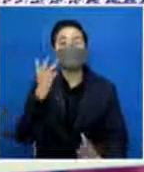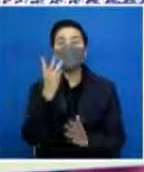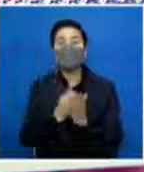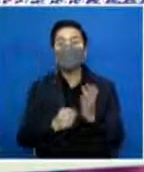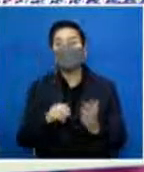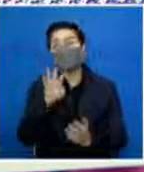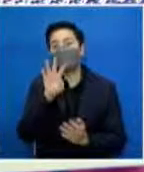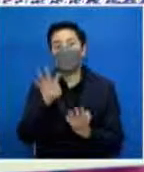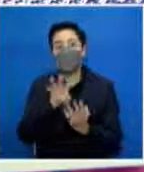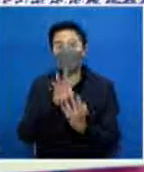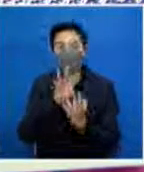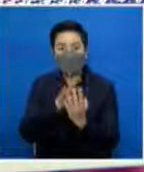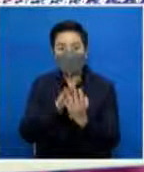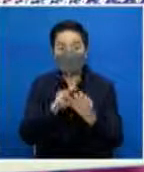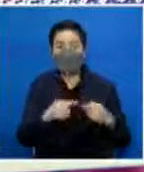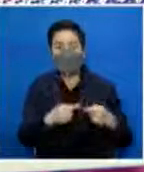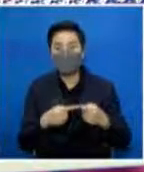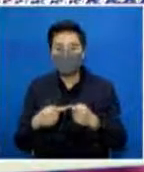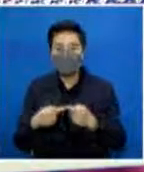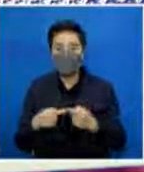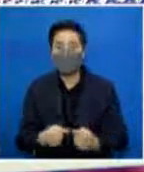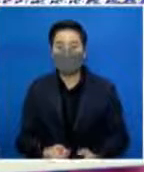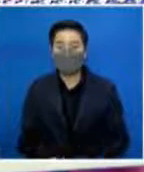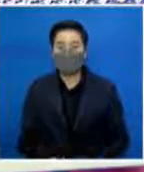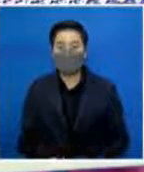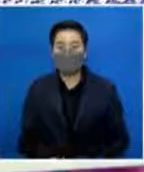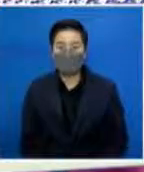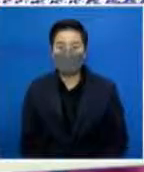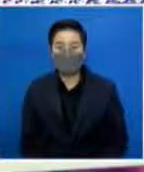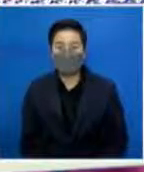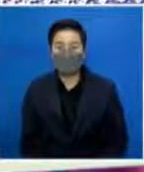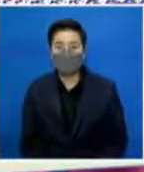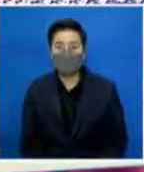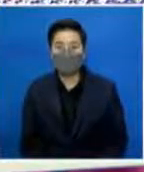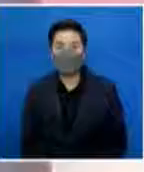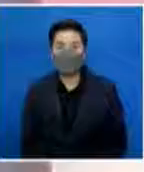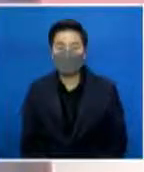ำการออกรางวัลอันดับเลขท้าย4ตัว